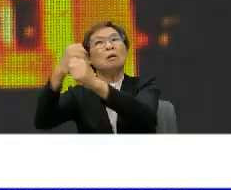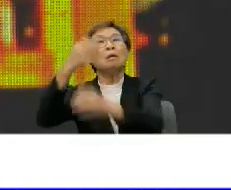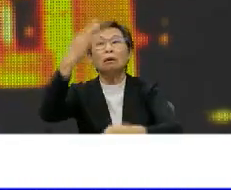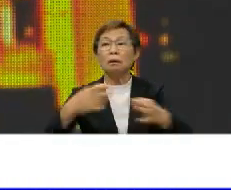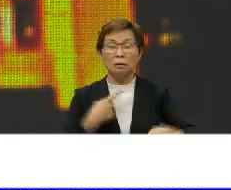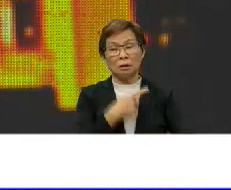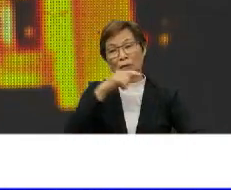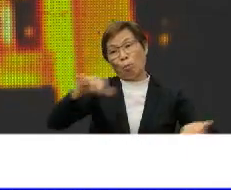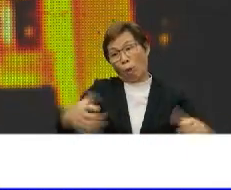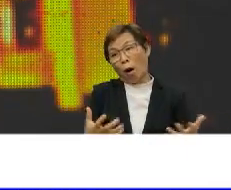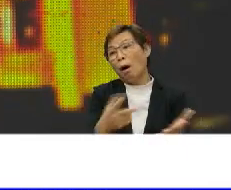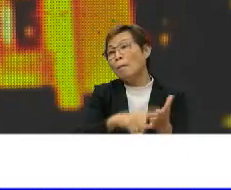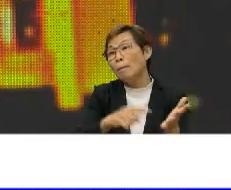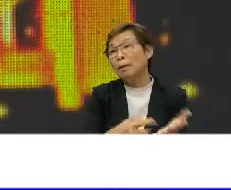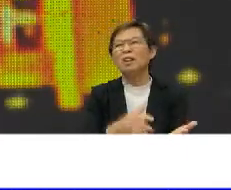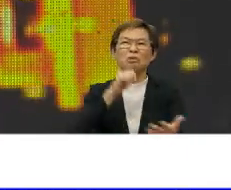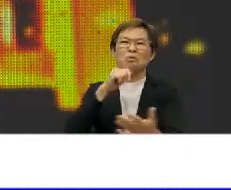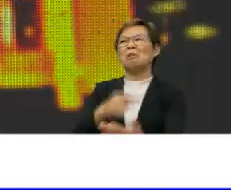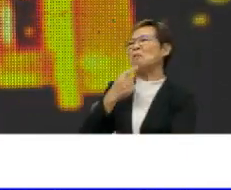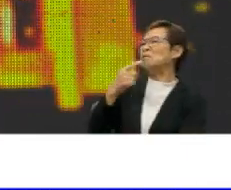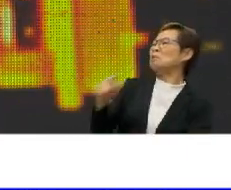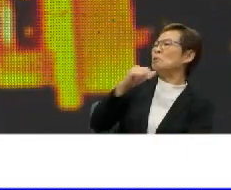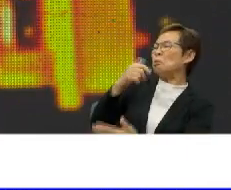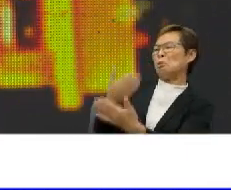tidak buat apa-apa dia kata ini bukan Google